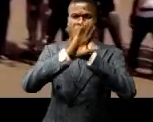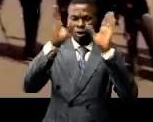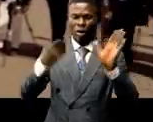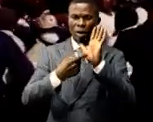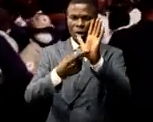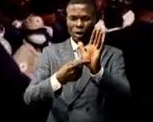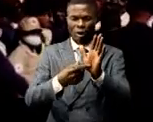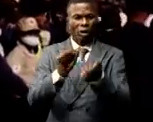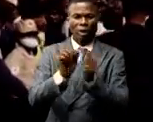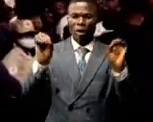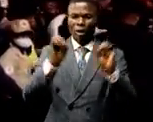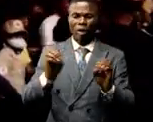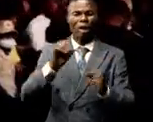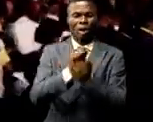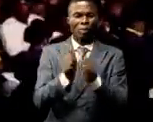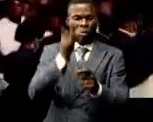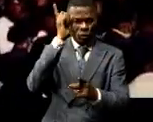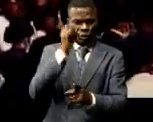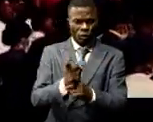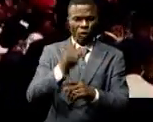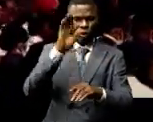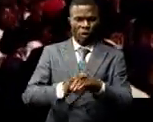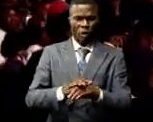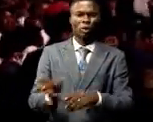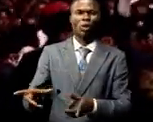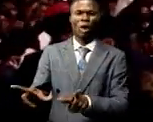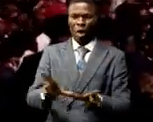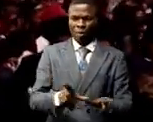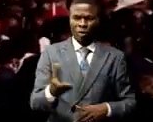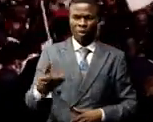tabou les vrais problèmes qui touchent à la vie de population.